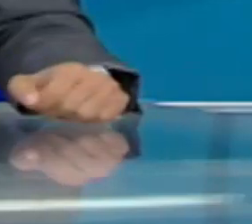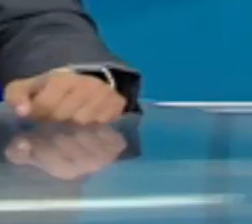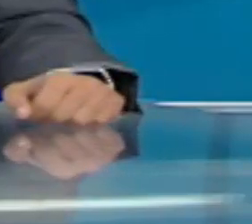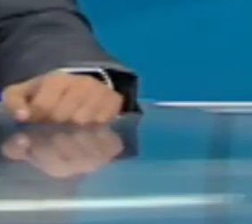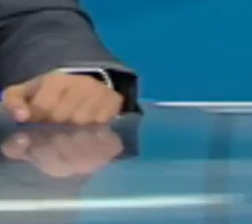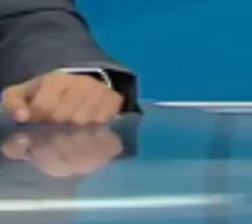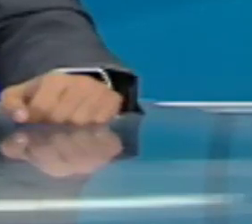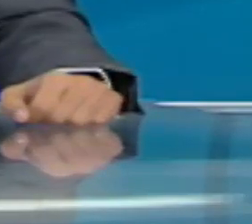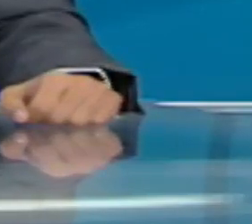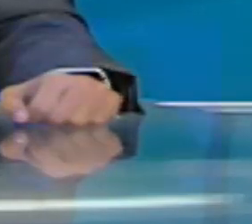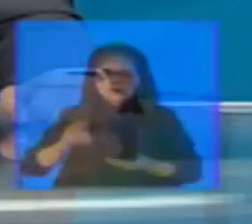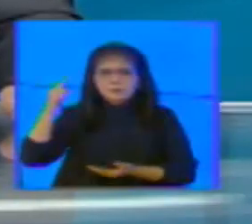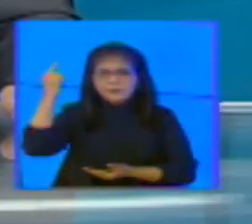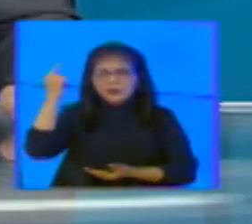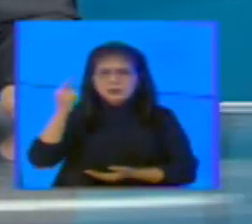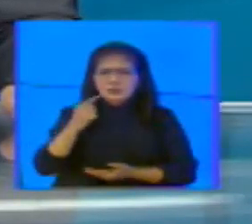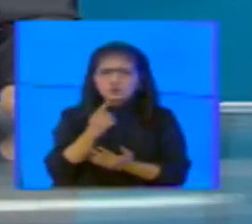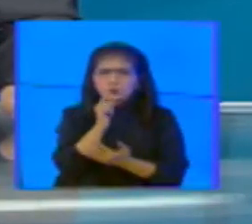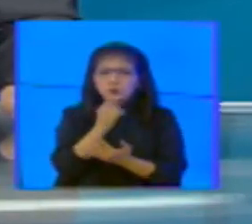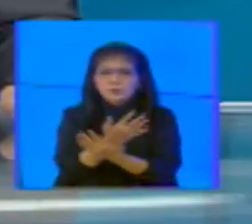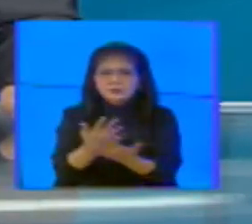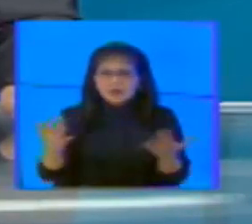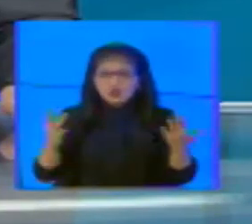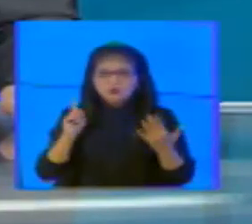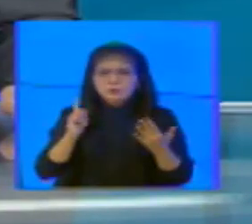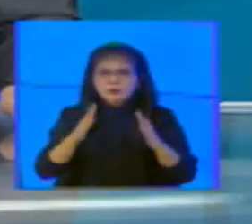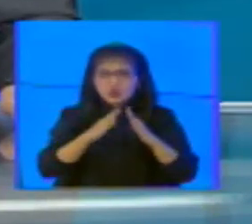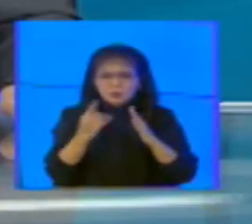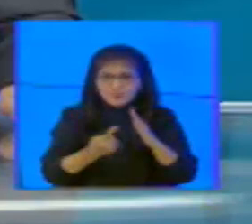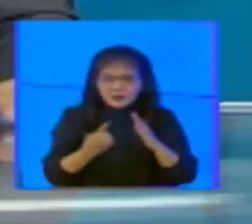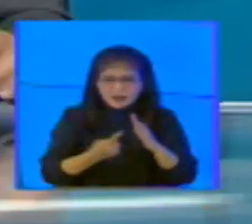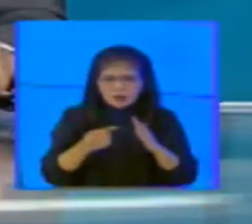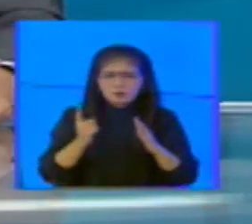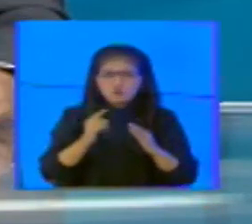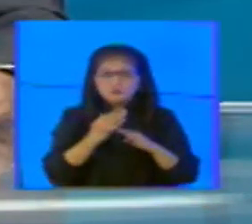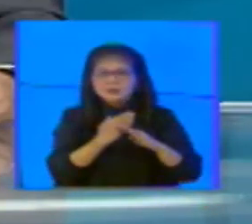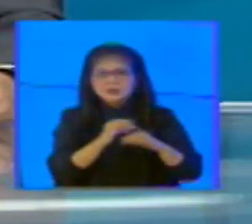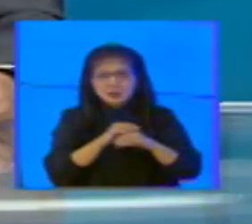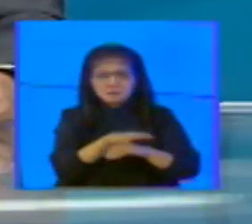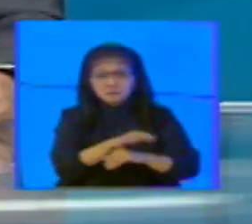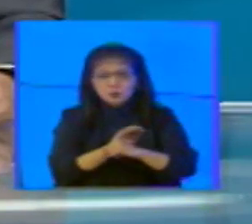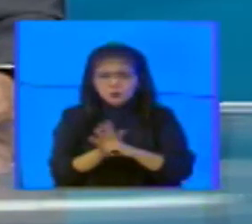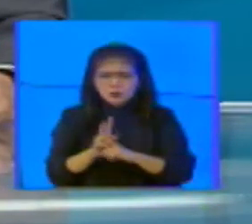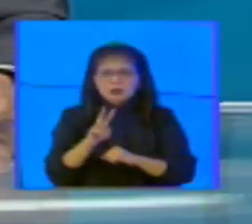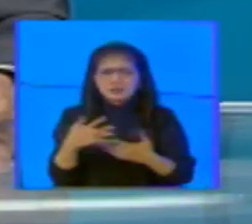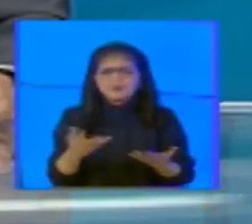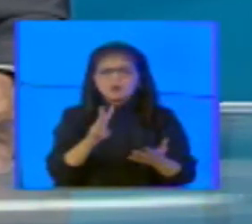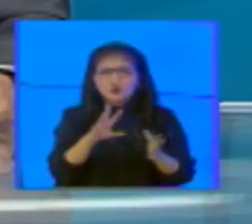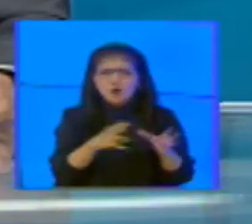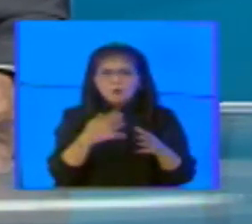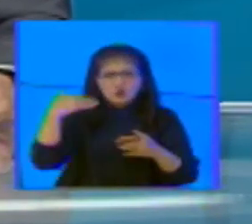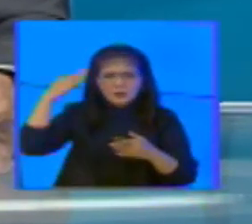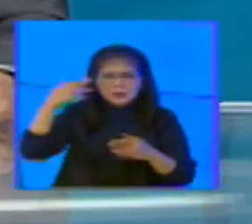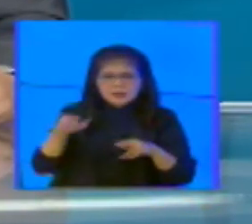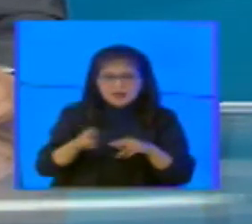Di tengah imbauan pemerintah bagi masyarakat agar tinggal di rumah untuk memutus rantai penyebaran virus corona, dua kelompok remaja di ibu kota justru